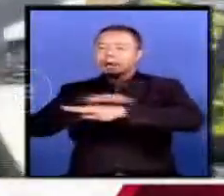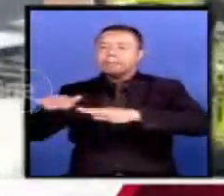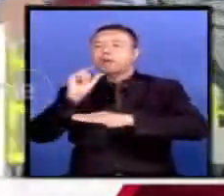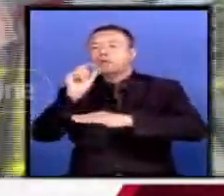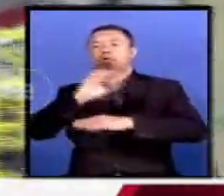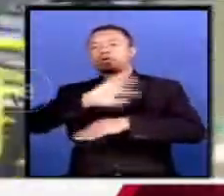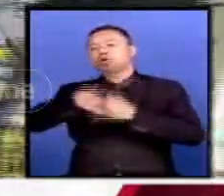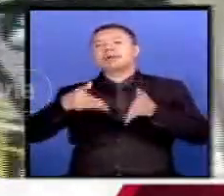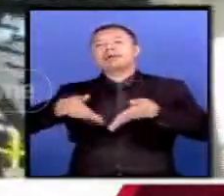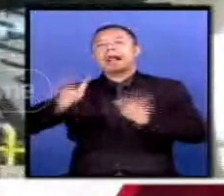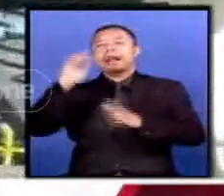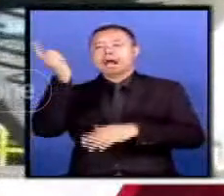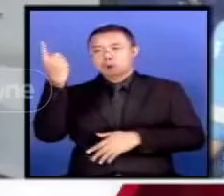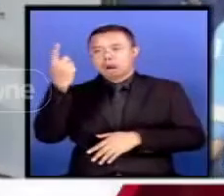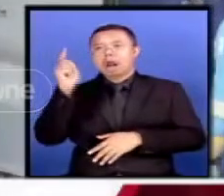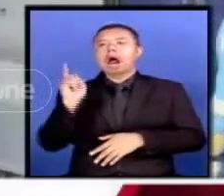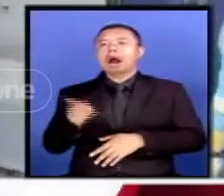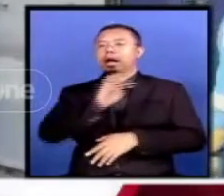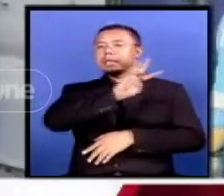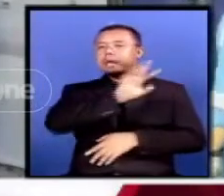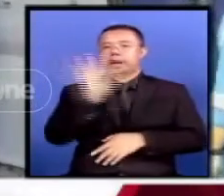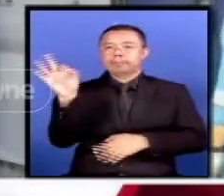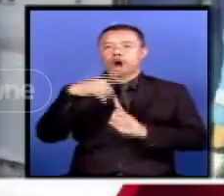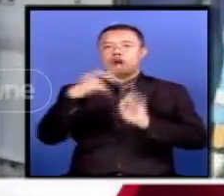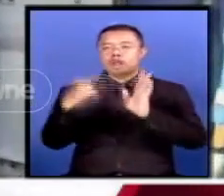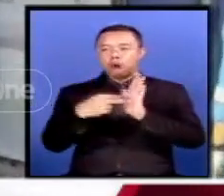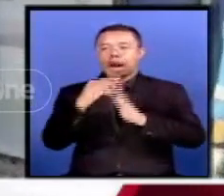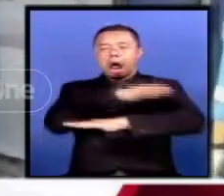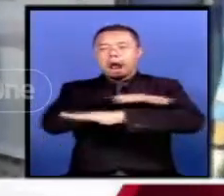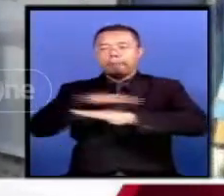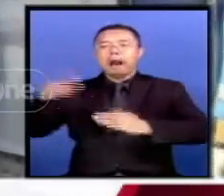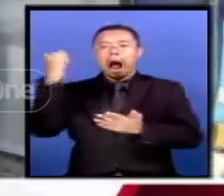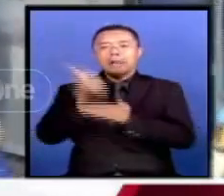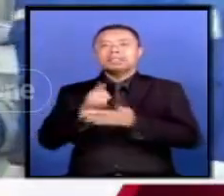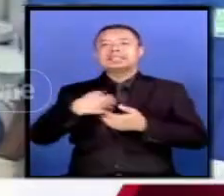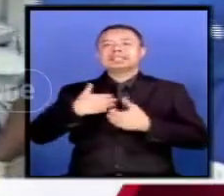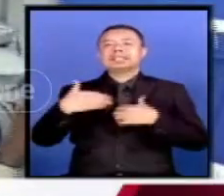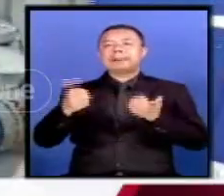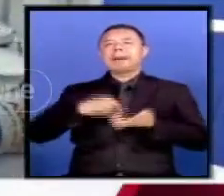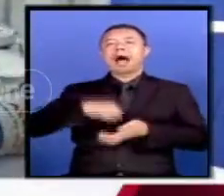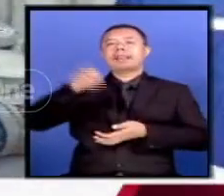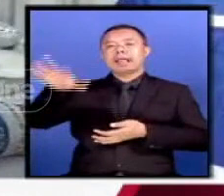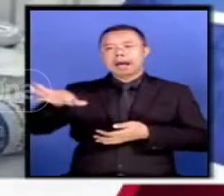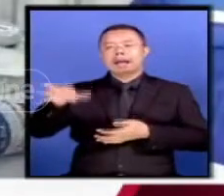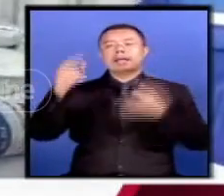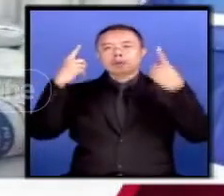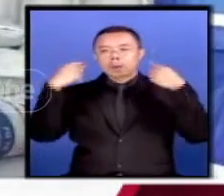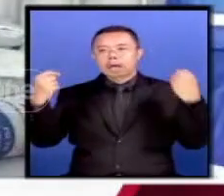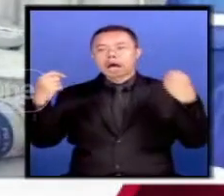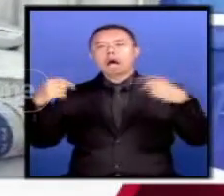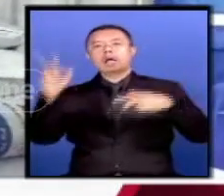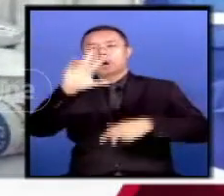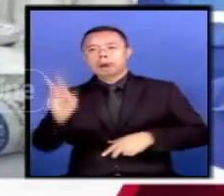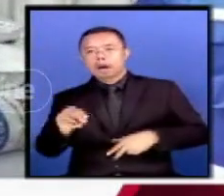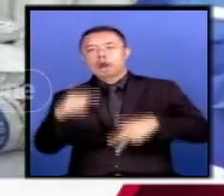nasional. Saat ini terdapat 3.000 ton aspal murni yang siap antar ke Jawa Tengah, Jawa Barat, Sulawesi